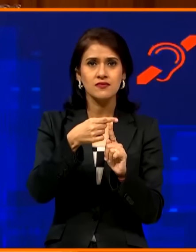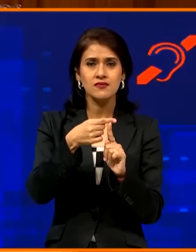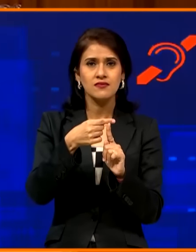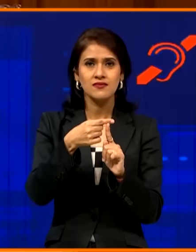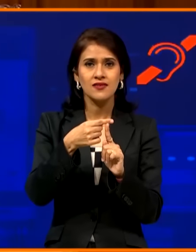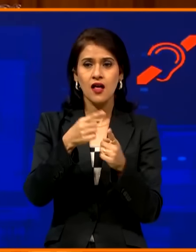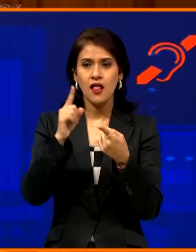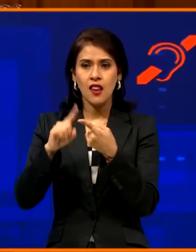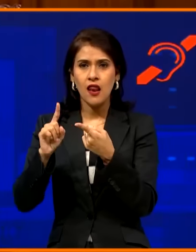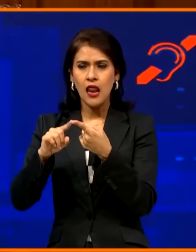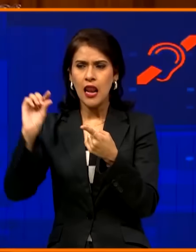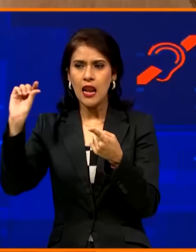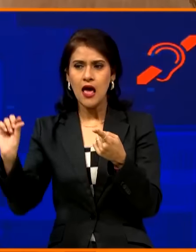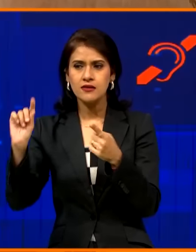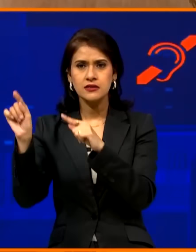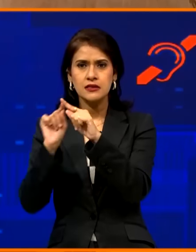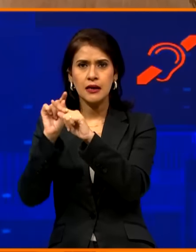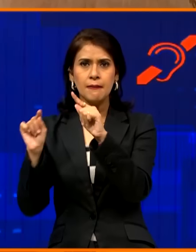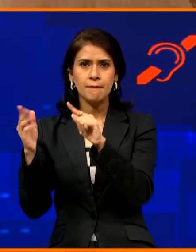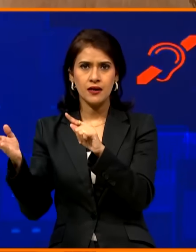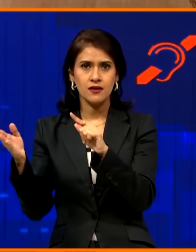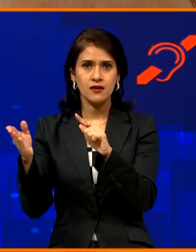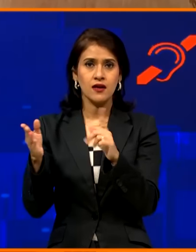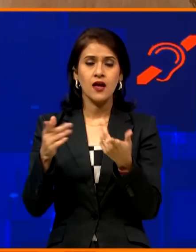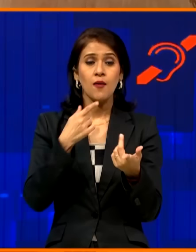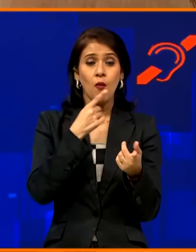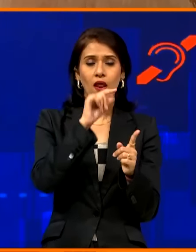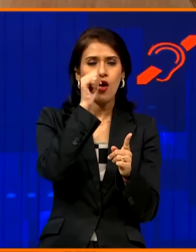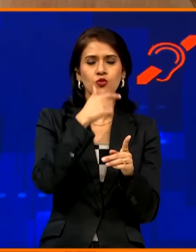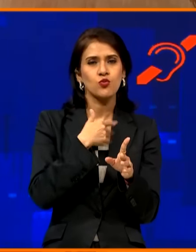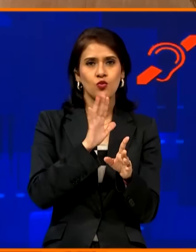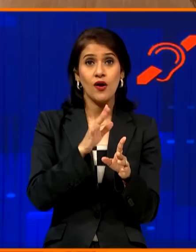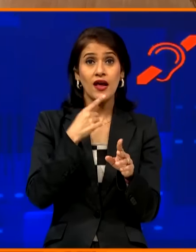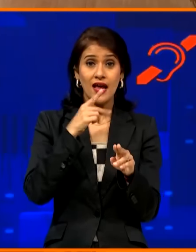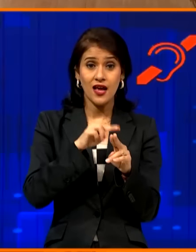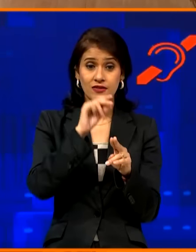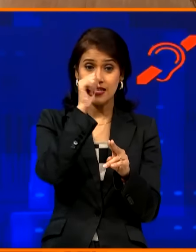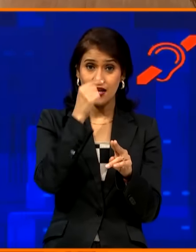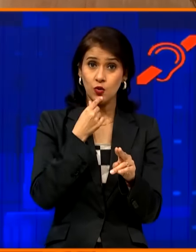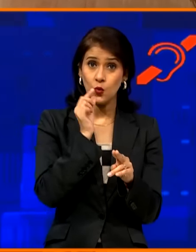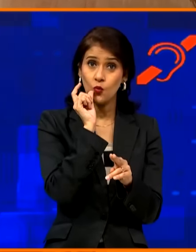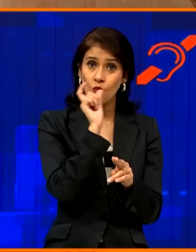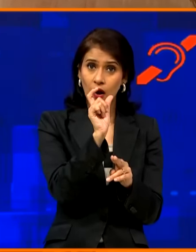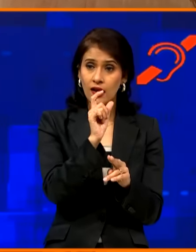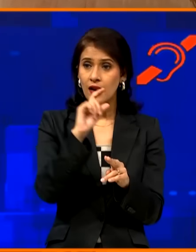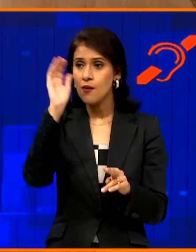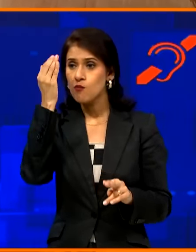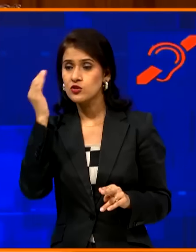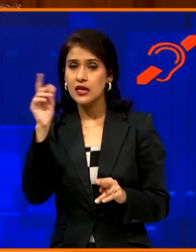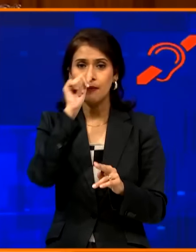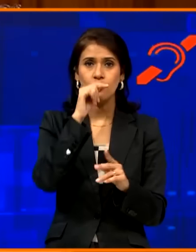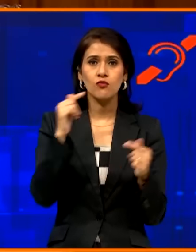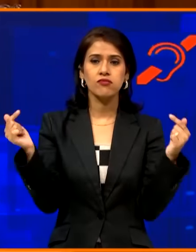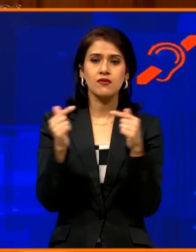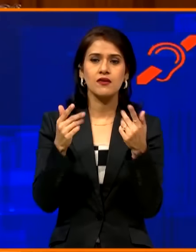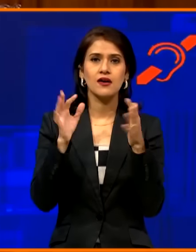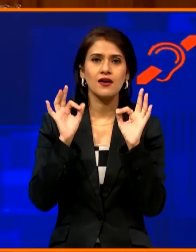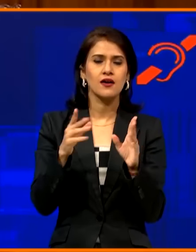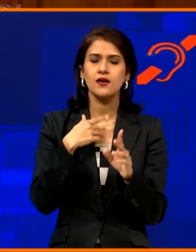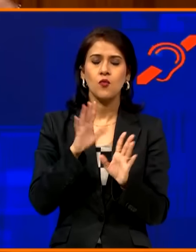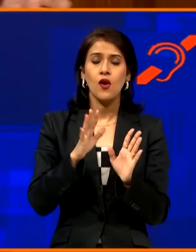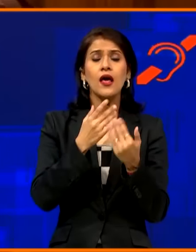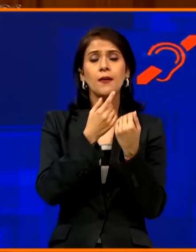इंसिडेंट और अब मैं उसे हिंदू नहीं कहूंगा क्योंकि हिंदू कहूंगा तो फिर वह हिंदू मुसलमान बन जाएगा